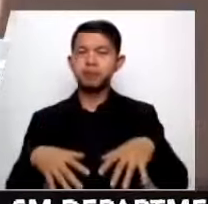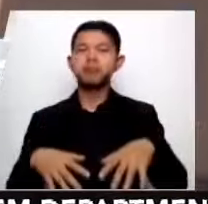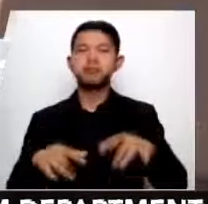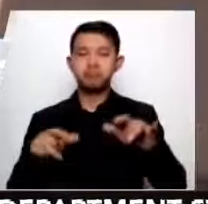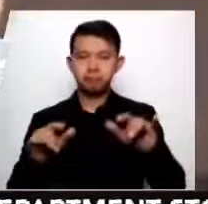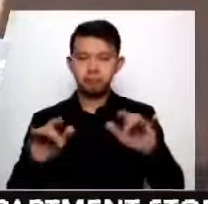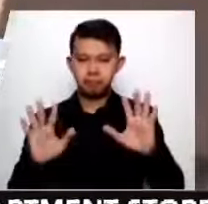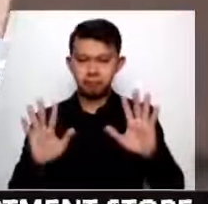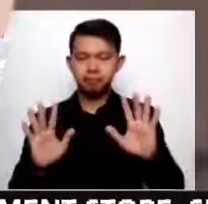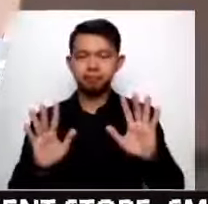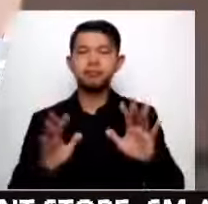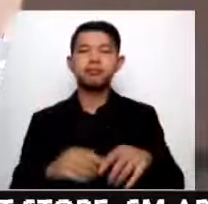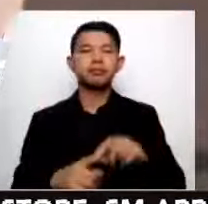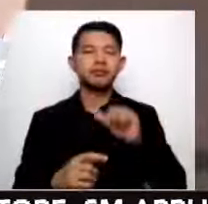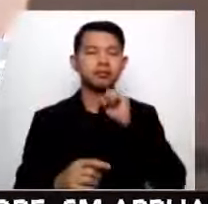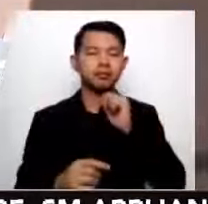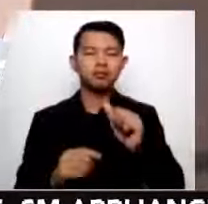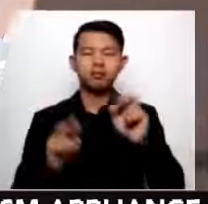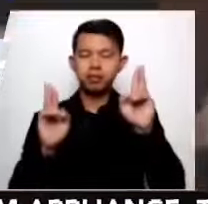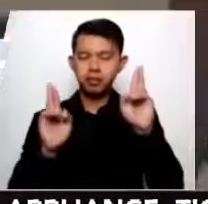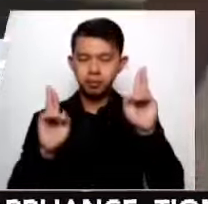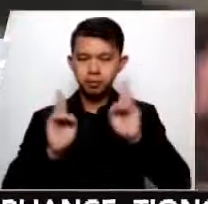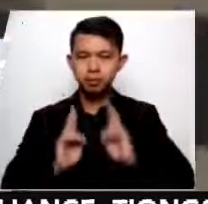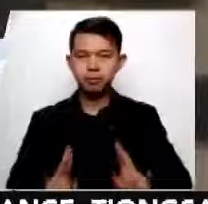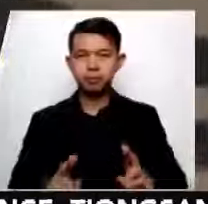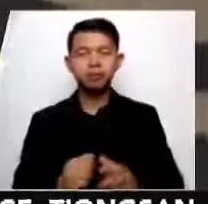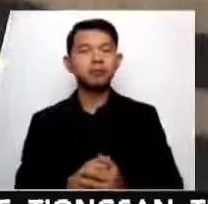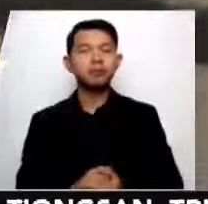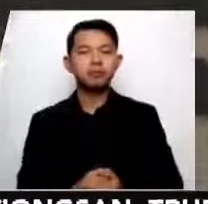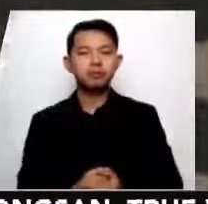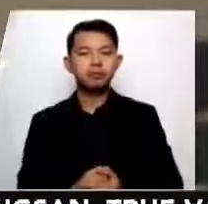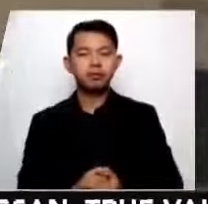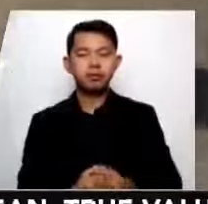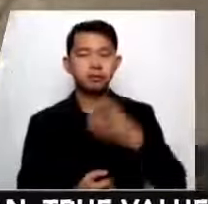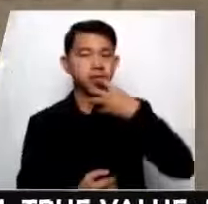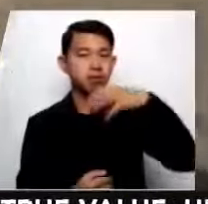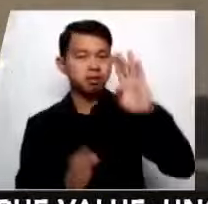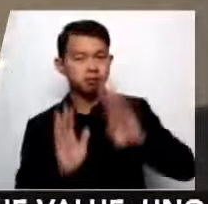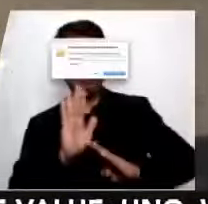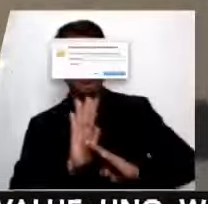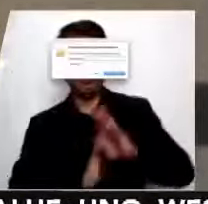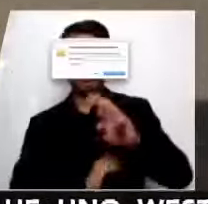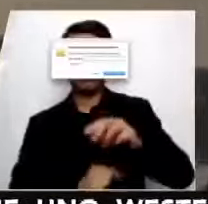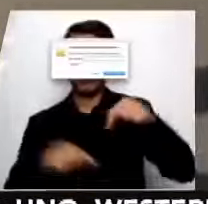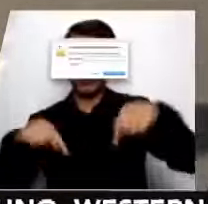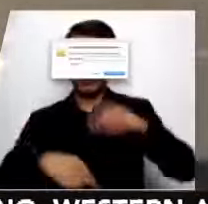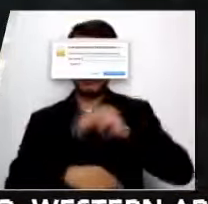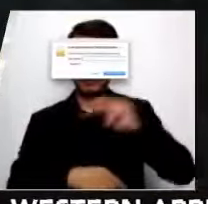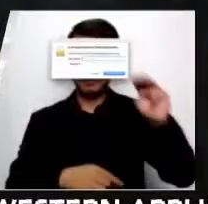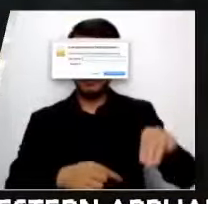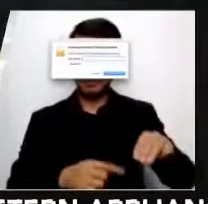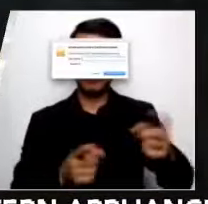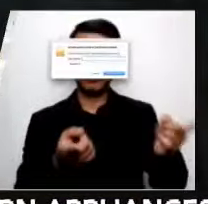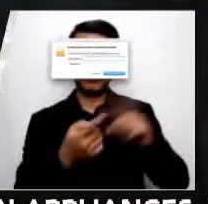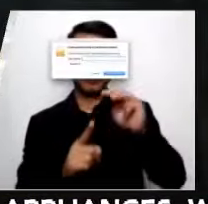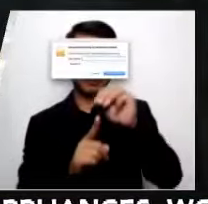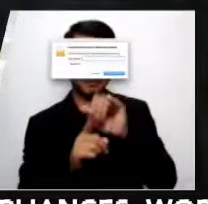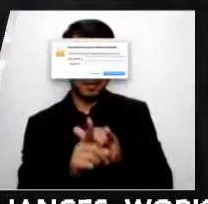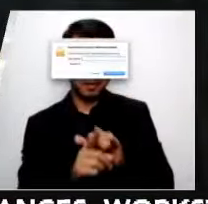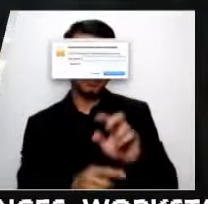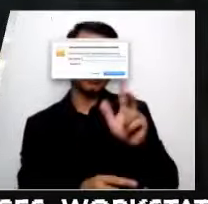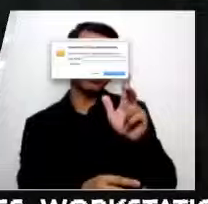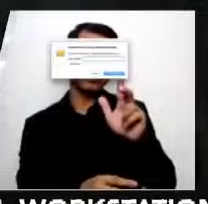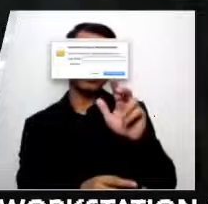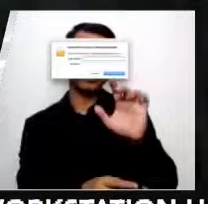Babala ng pag-asa, titindi pa ang init. Sa Metro Manila, hanggang Mayo, inaasahan ang average temperature na 37 to 38